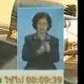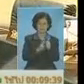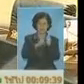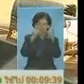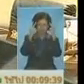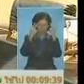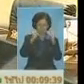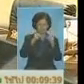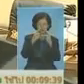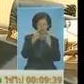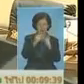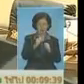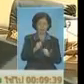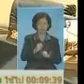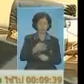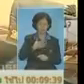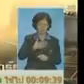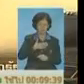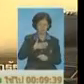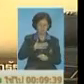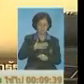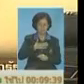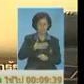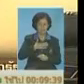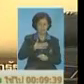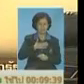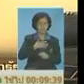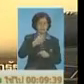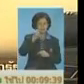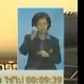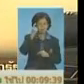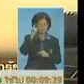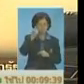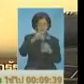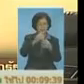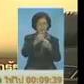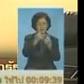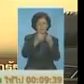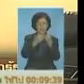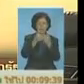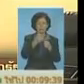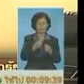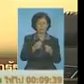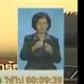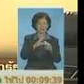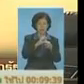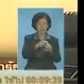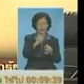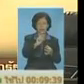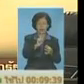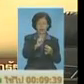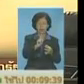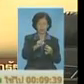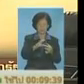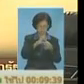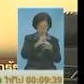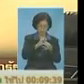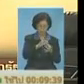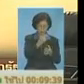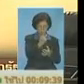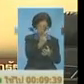ท่านประธานครับผมว่าผมเข้าใจคำถามที่ถามว่าคุณพงศพัฒน์เกี่ยวหรือไม่มันเกี่ยวสองส่วนไม่